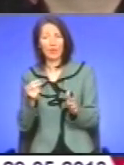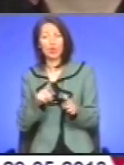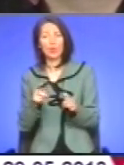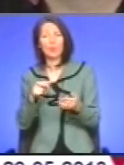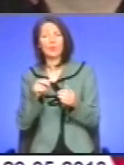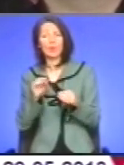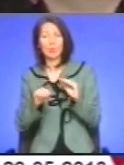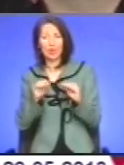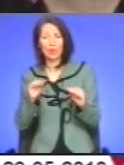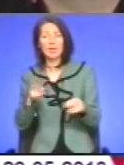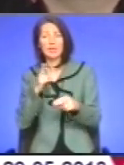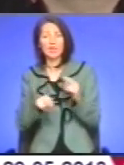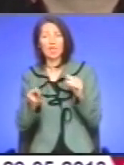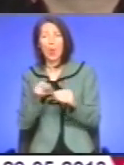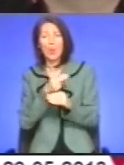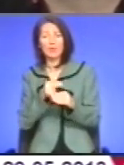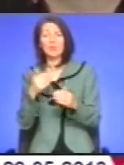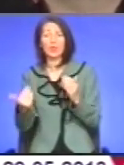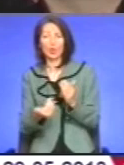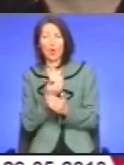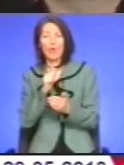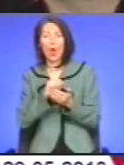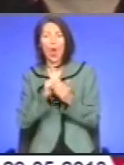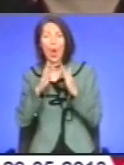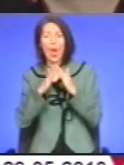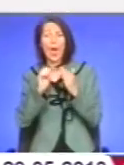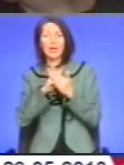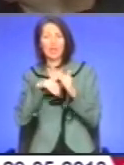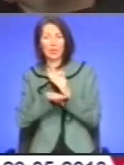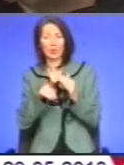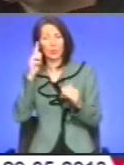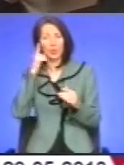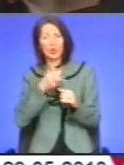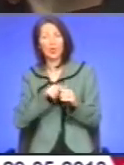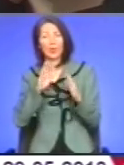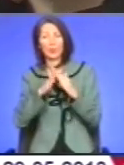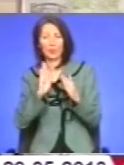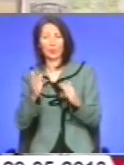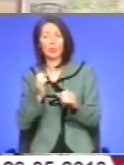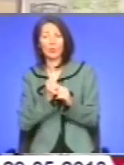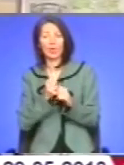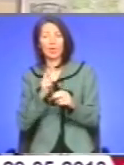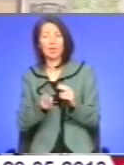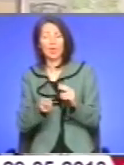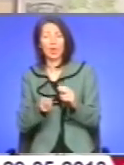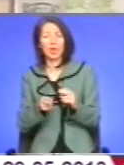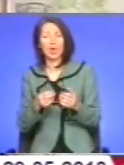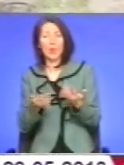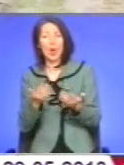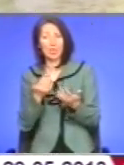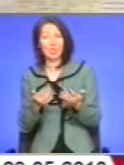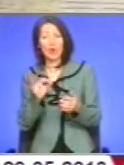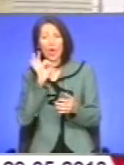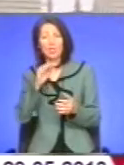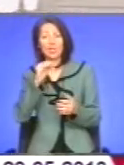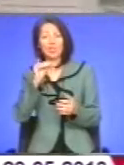завершити будівництво нового архіву. Я думаю, що ця споруда буде приведена до пуття. Ймовірно, зазначає Юрій